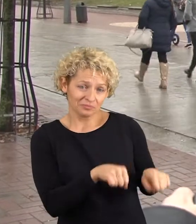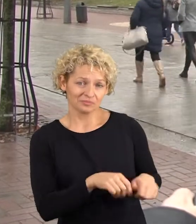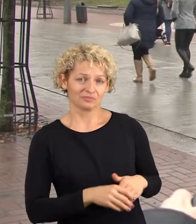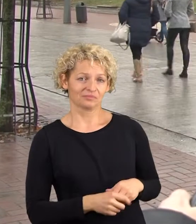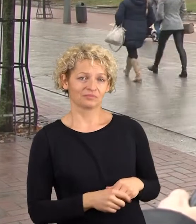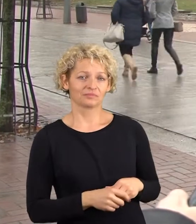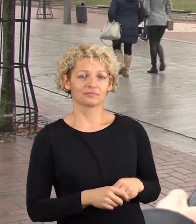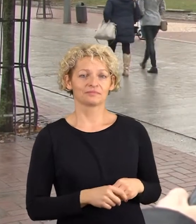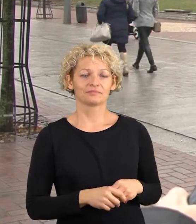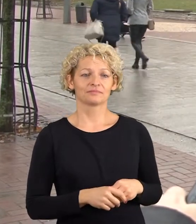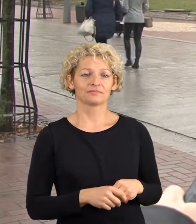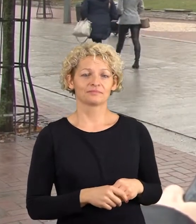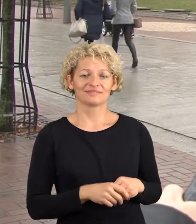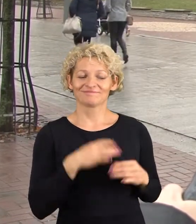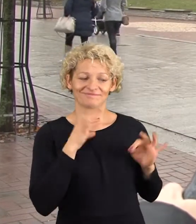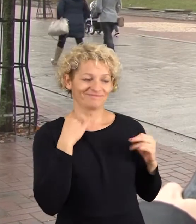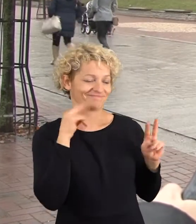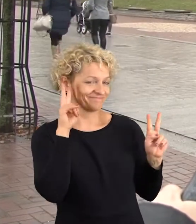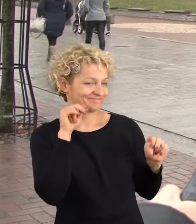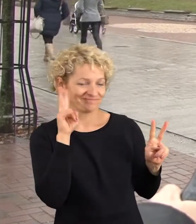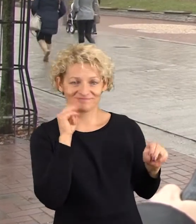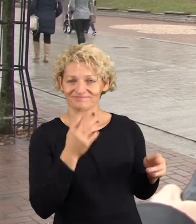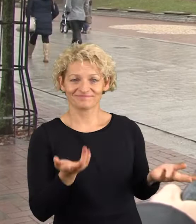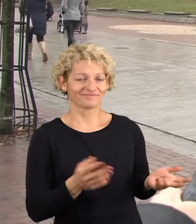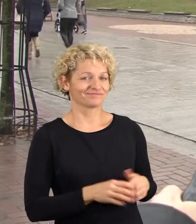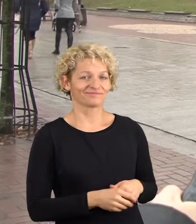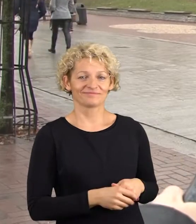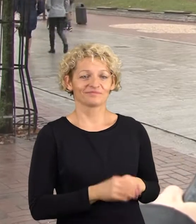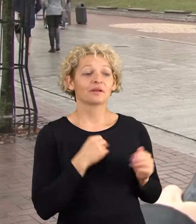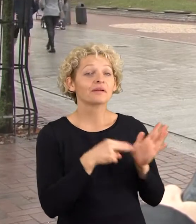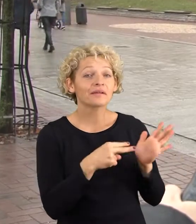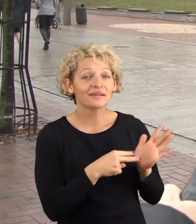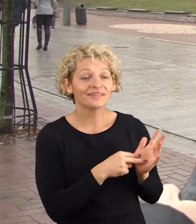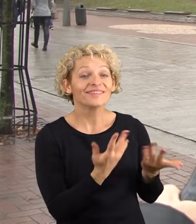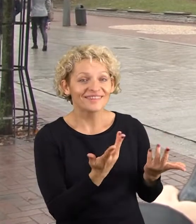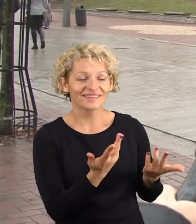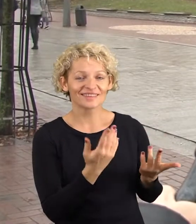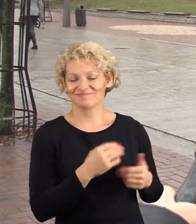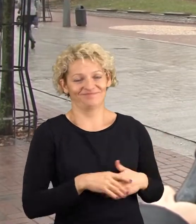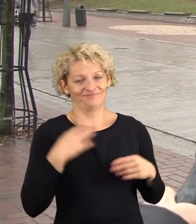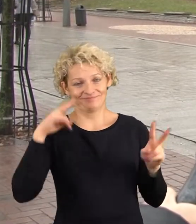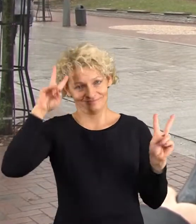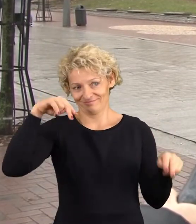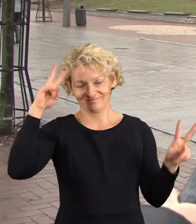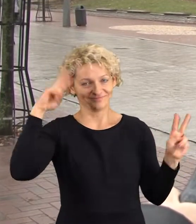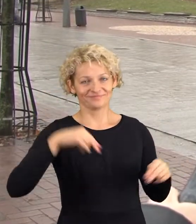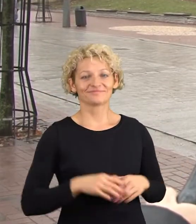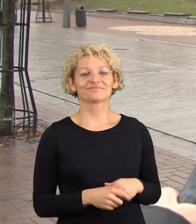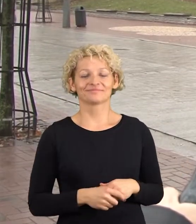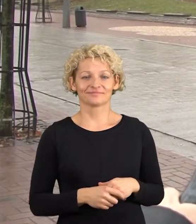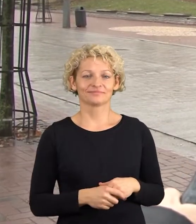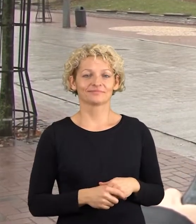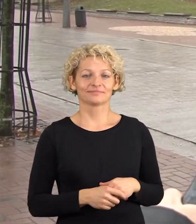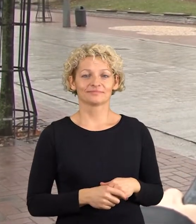jinai, kaip pasakyti, nu, kaip ten tos kainos, kaip jį ten išeitų. Vis tiek dabar viską šiais laikais skaičiuojam,